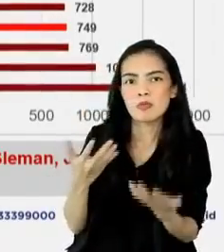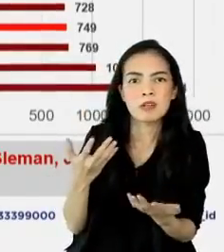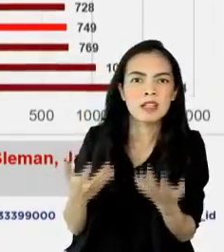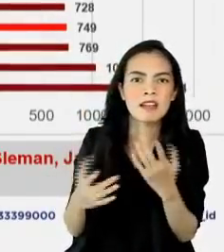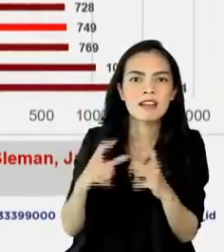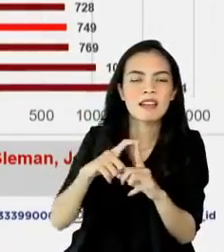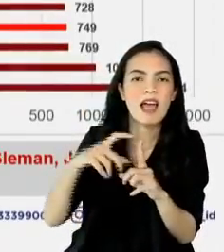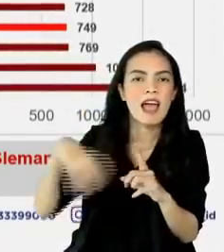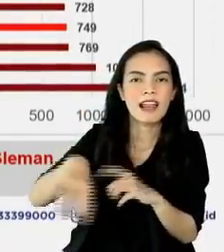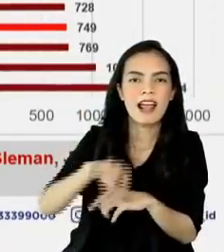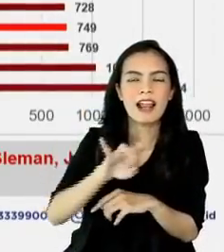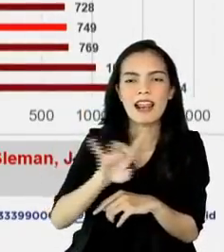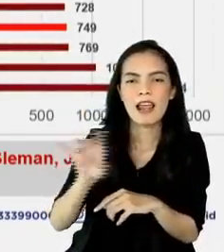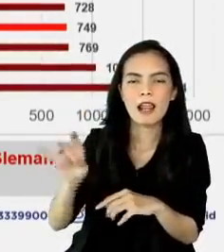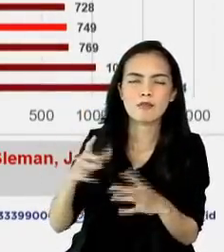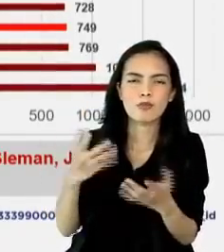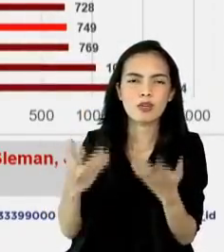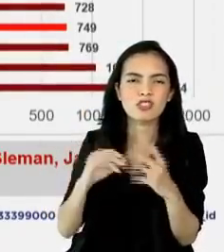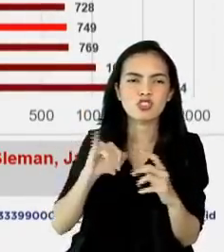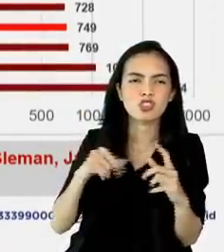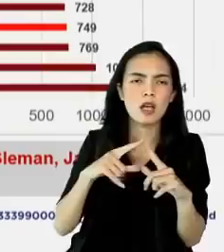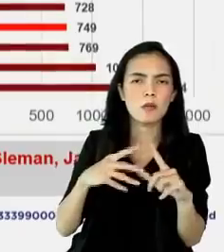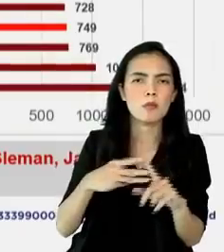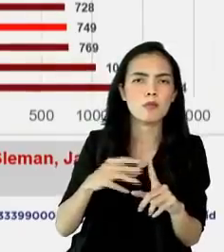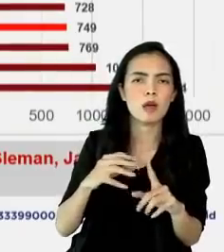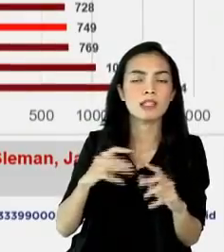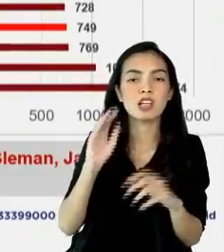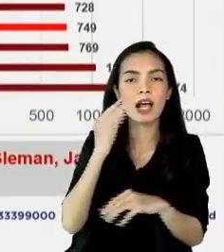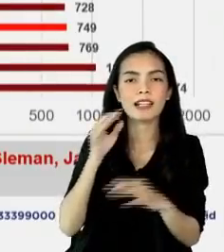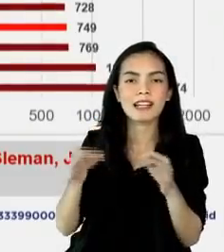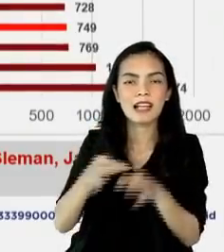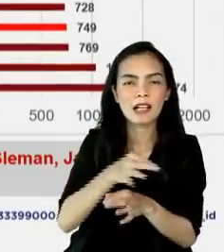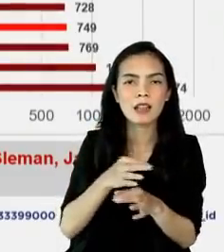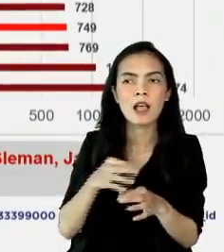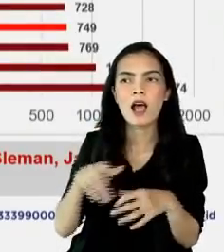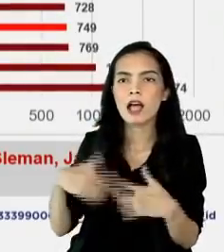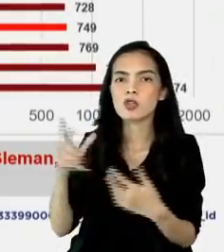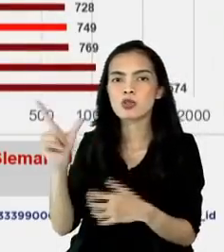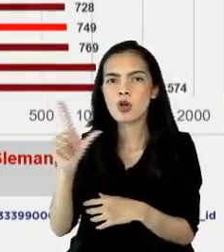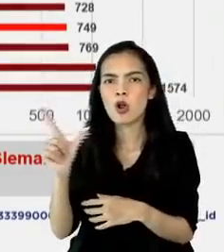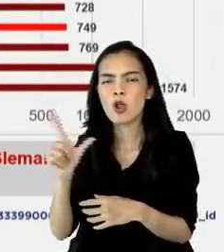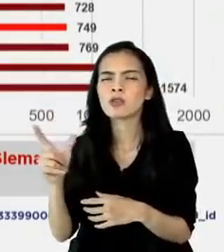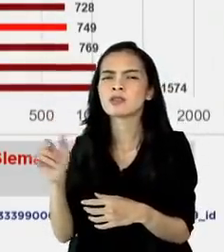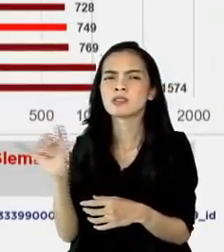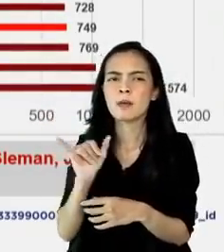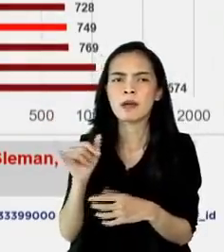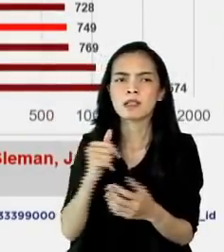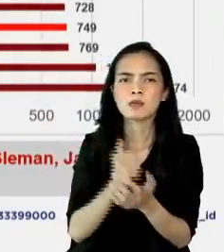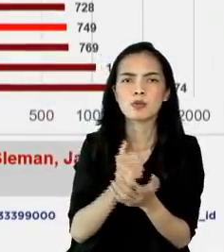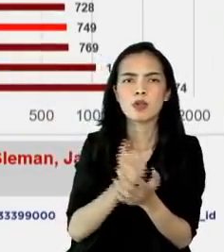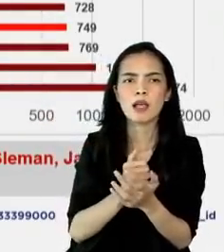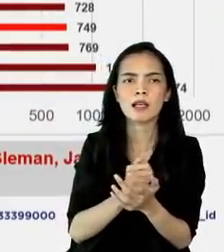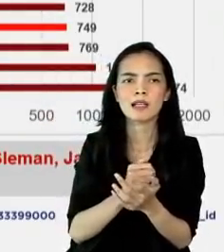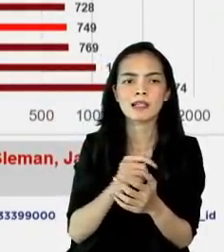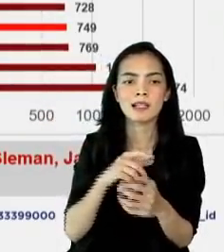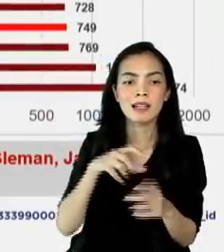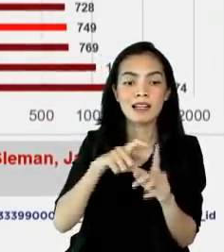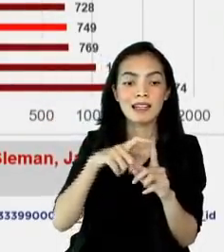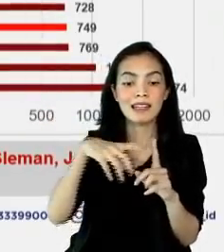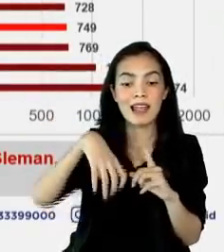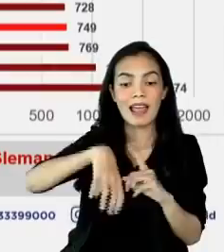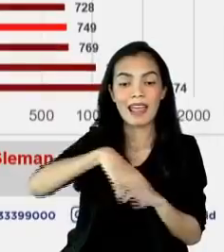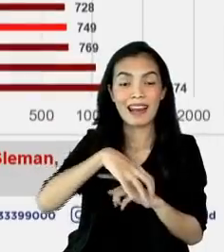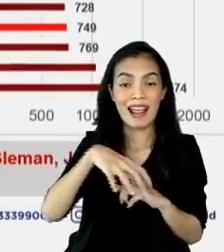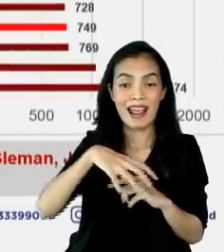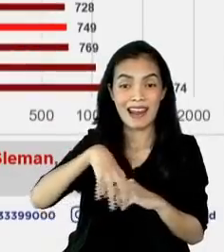aglomerasi lainnya ya, tidak hanya Jabodetabek, tapi juga mungkin ada Solo Raya, itu permasalahannya sama. Daerah-daerah perifer di luar daerah